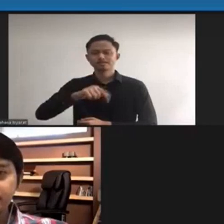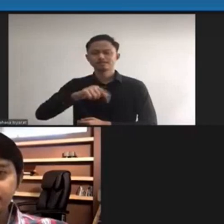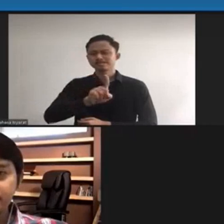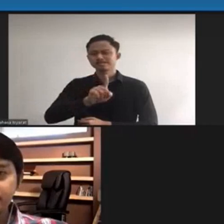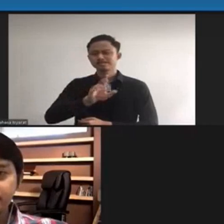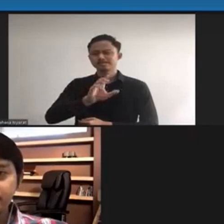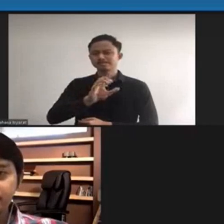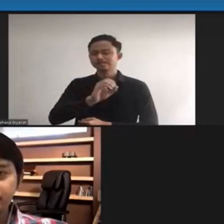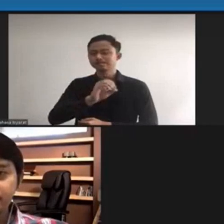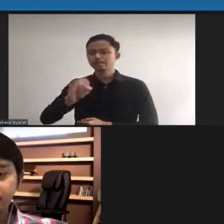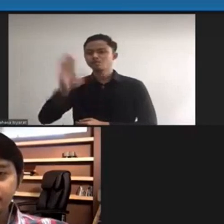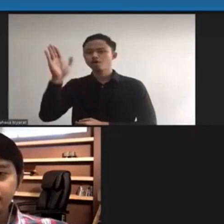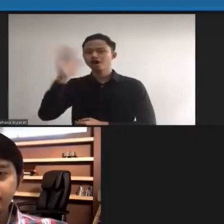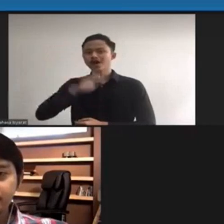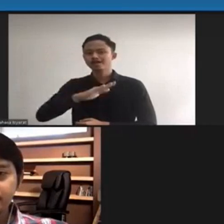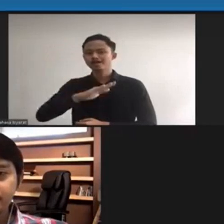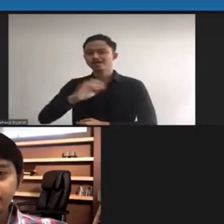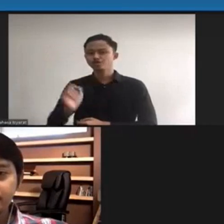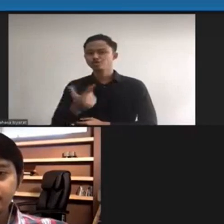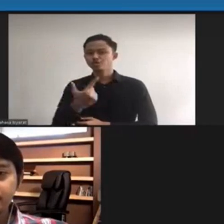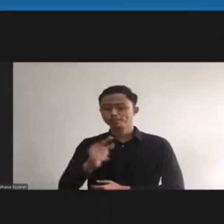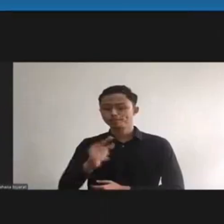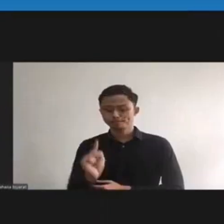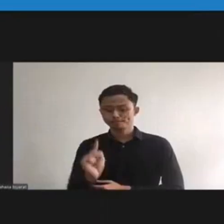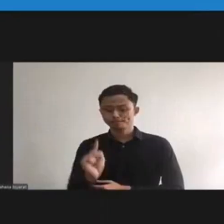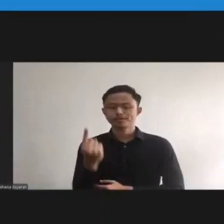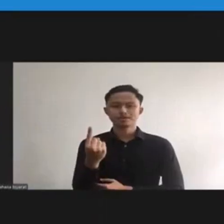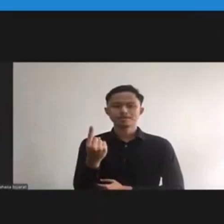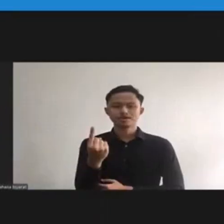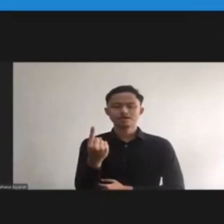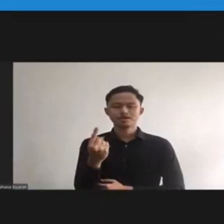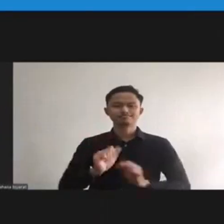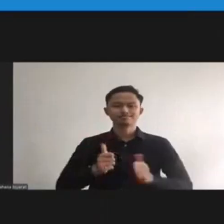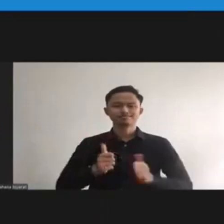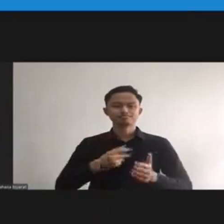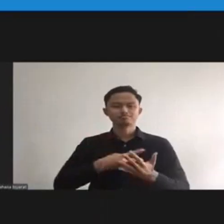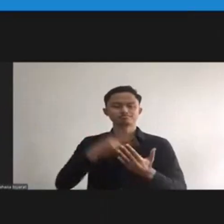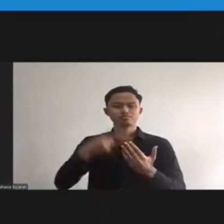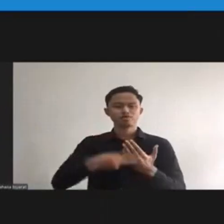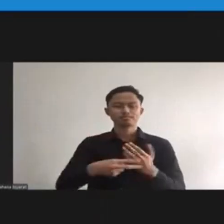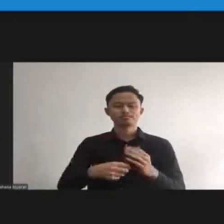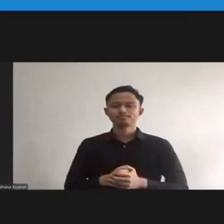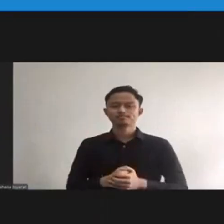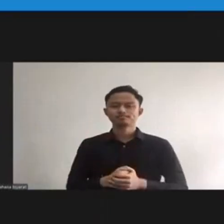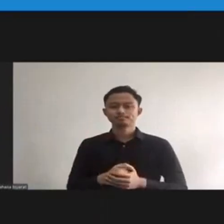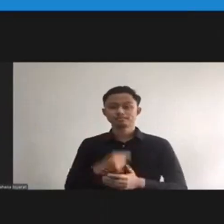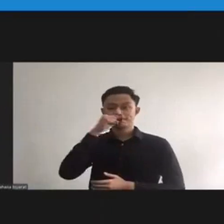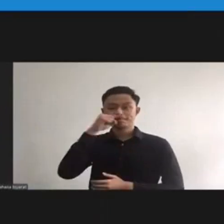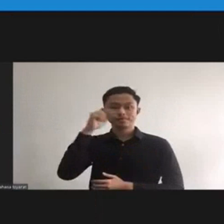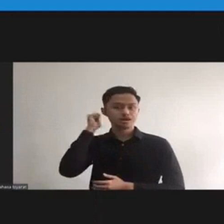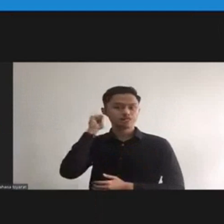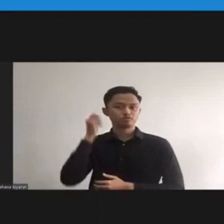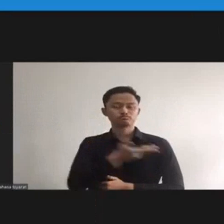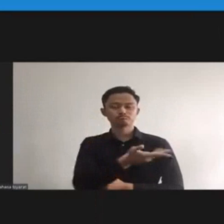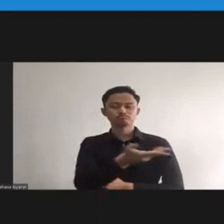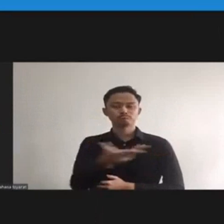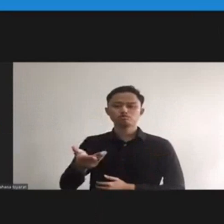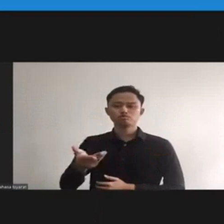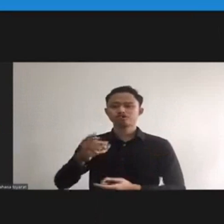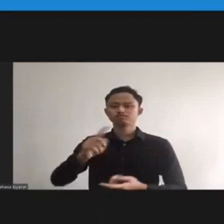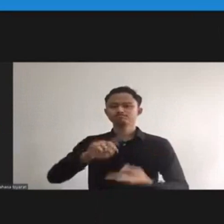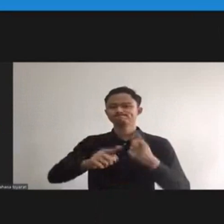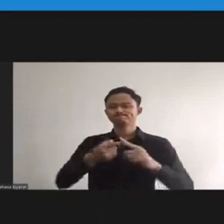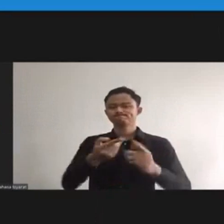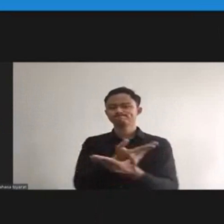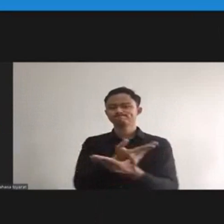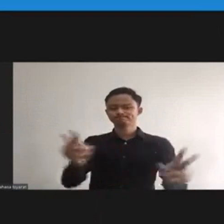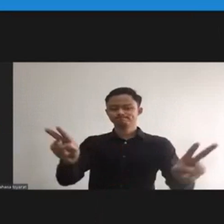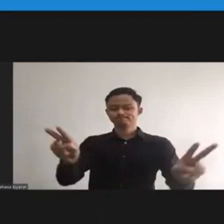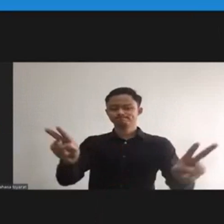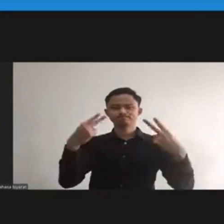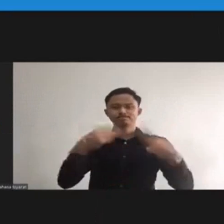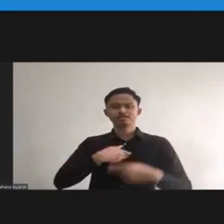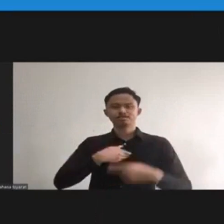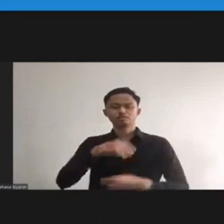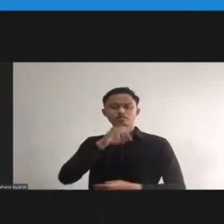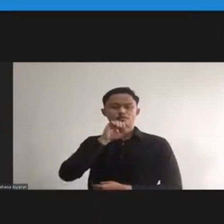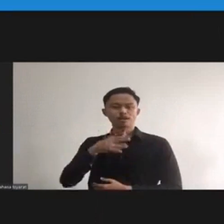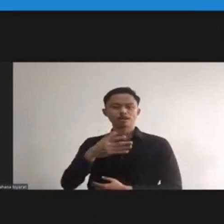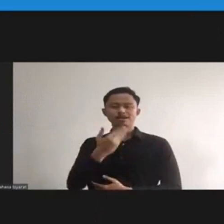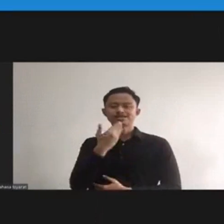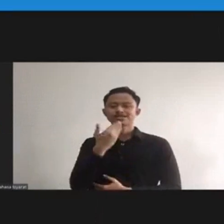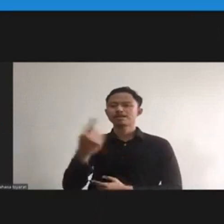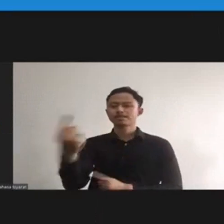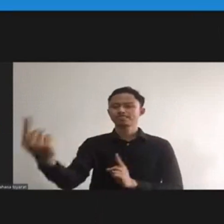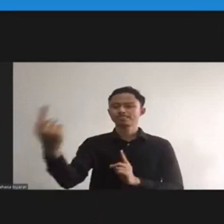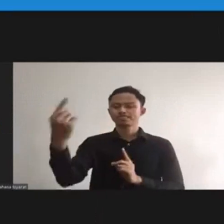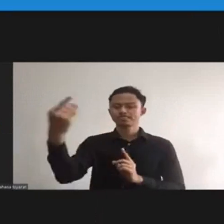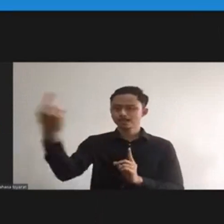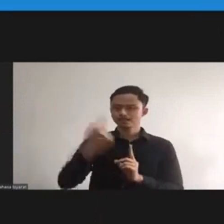kehidupan ya. Baik, Bapak Ibu sekalian, para hadirin, saya ucapkan selamat datang pada kesempatan